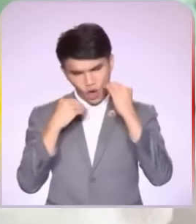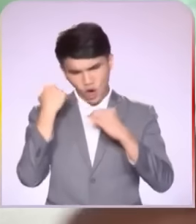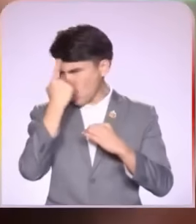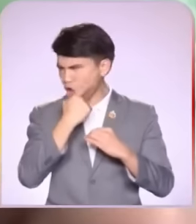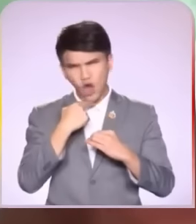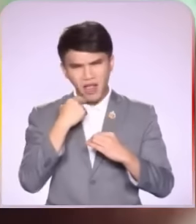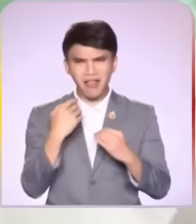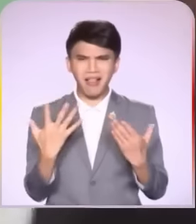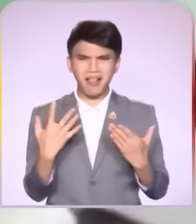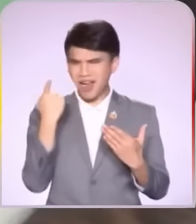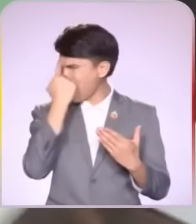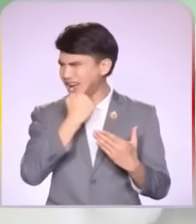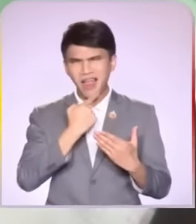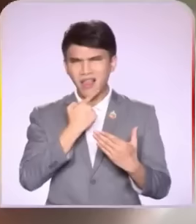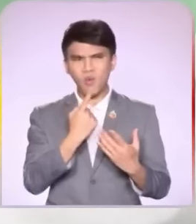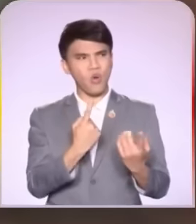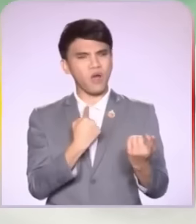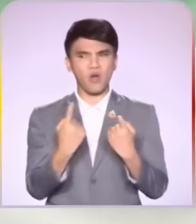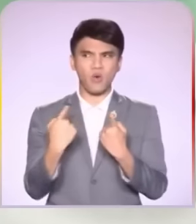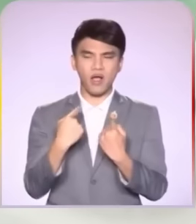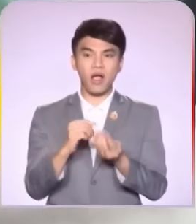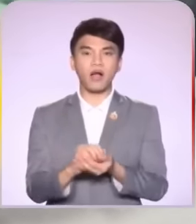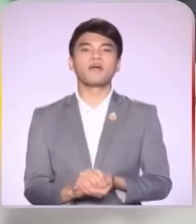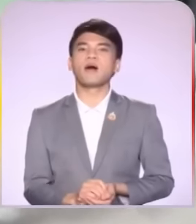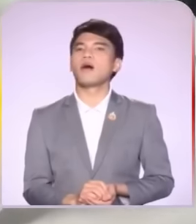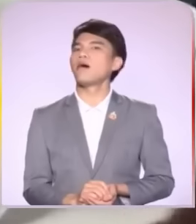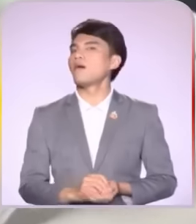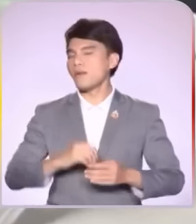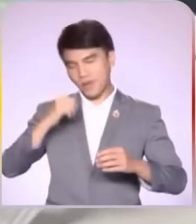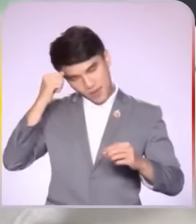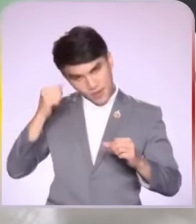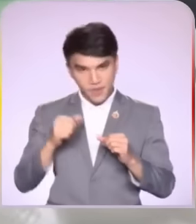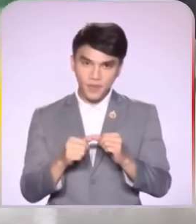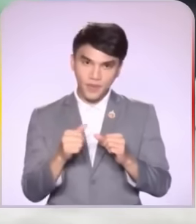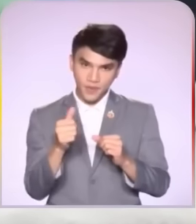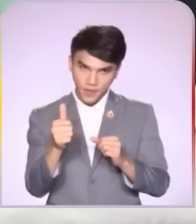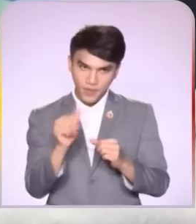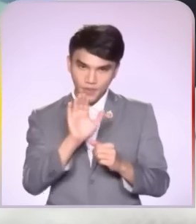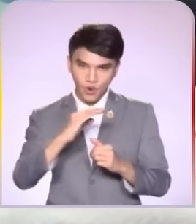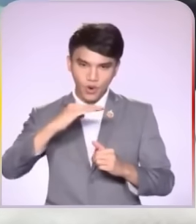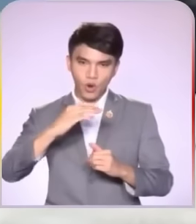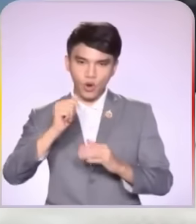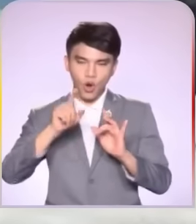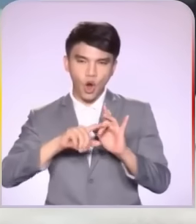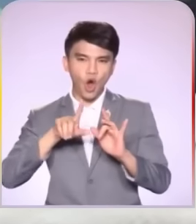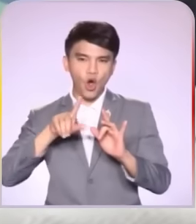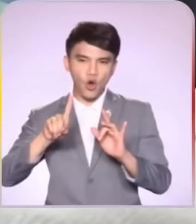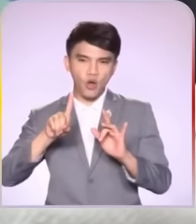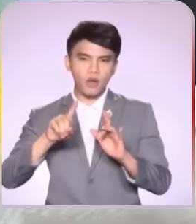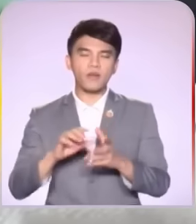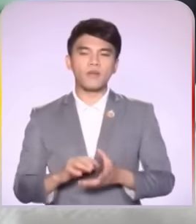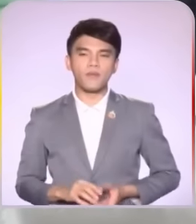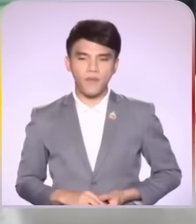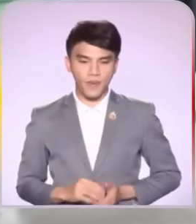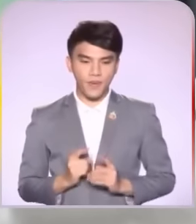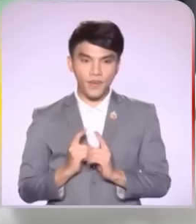ครมาด่าวะใครมาด่าพอเห็นรถอ้าวจำได้เนี่ยเอ้ยรถคันนี้เป็นของนายโอ๊ตเนี่ยจึงเลี้ยวรถ